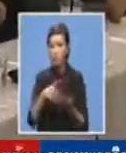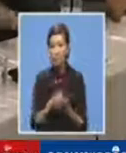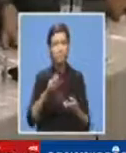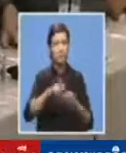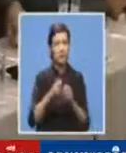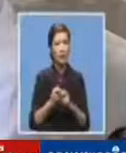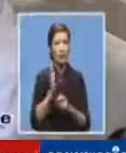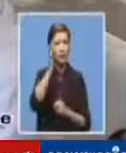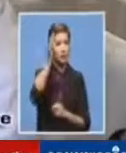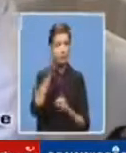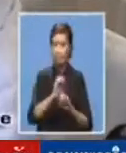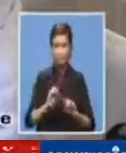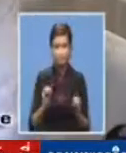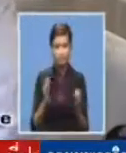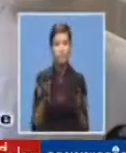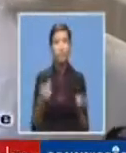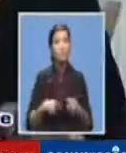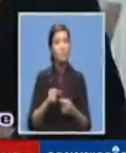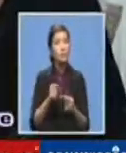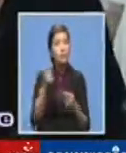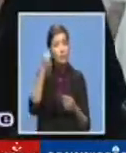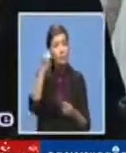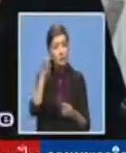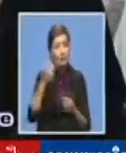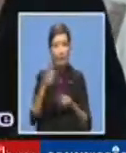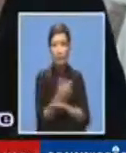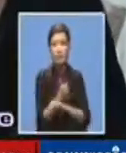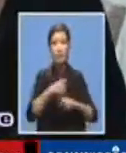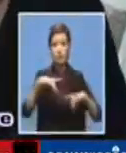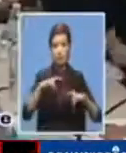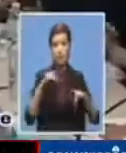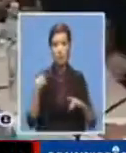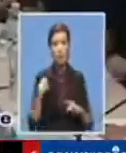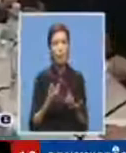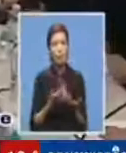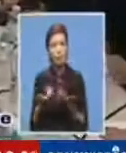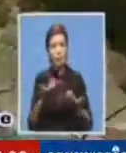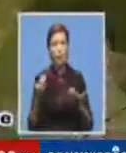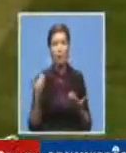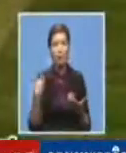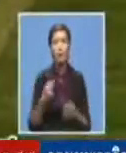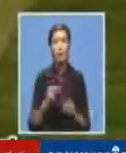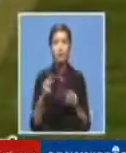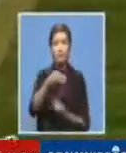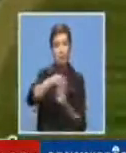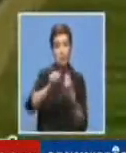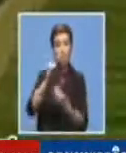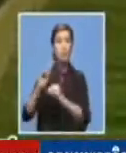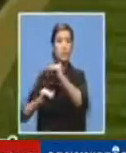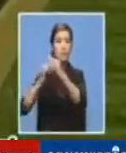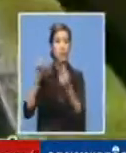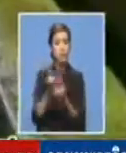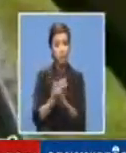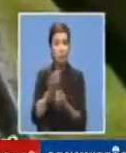ของคสช.นะครับก็มีการพระราชทานรัฐธรรมนูญฉบับชั่วคราว2557ทั้งหมด17หน้